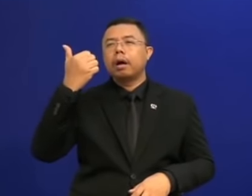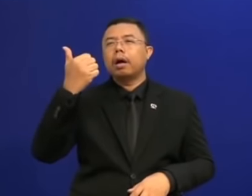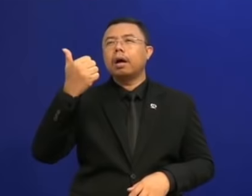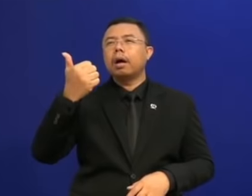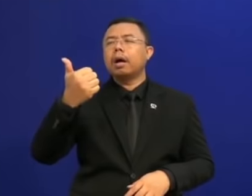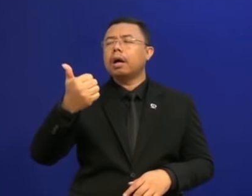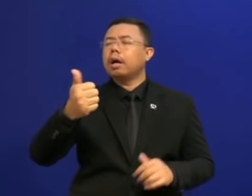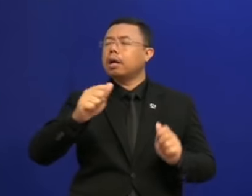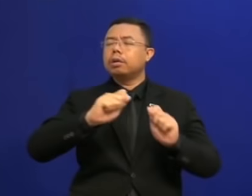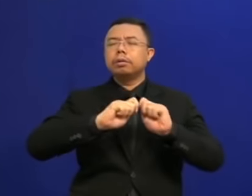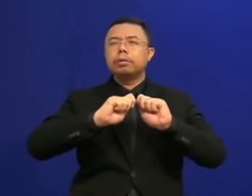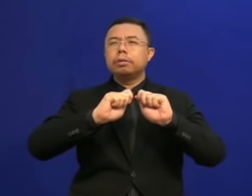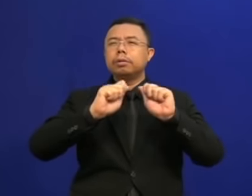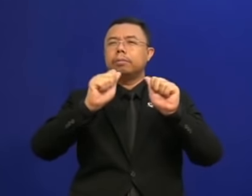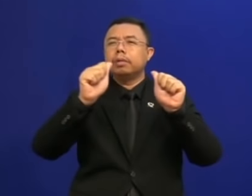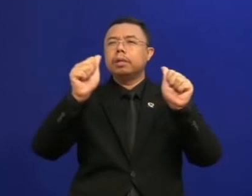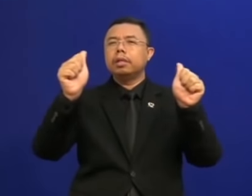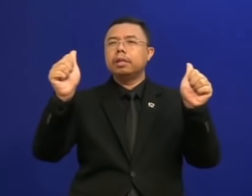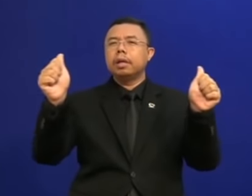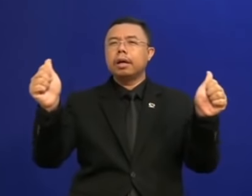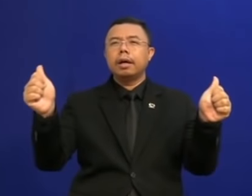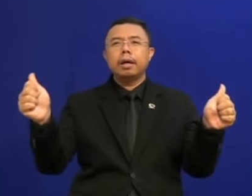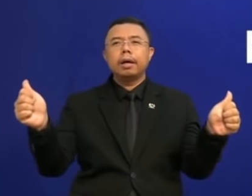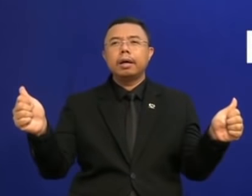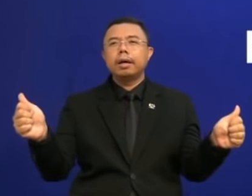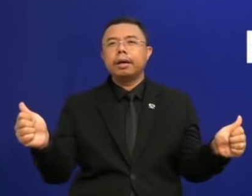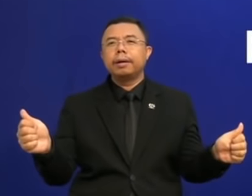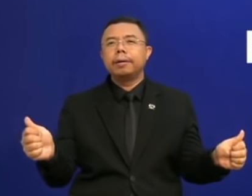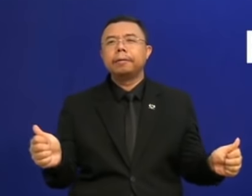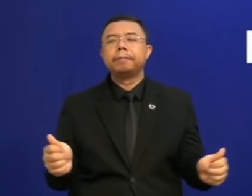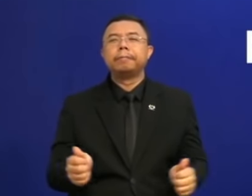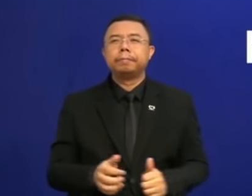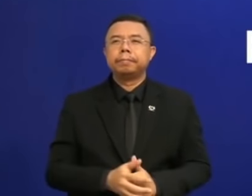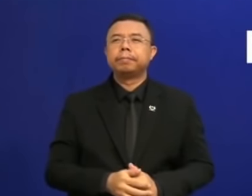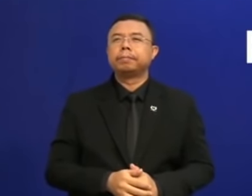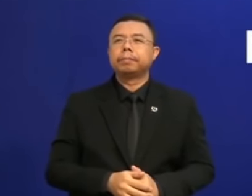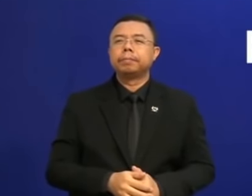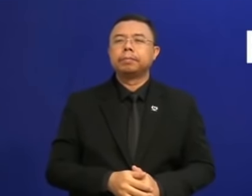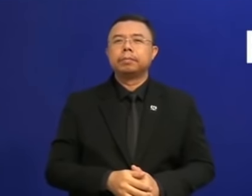aroma harum indah.